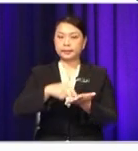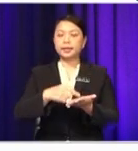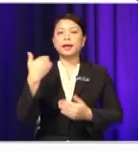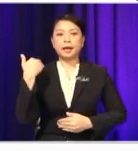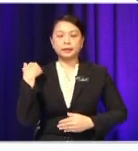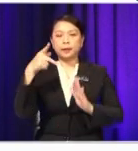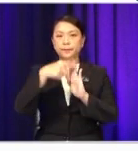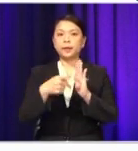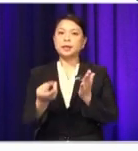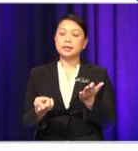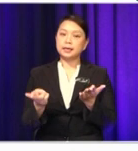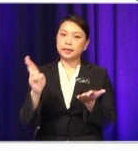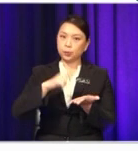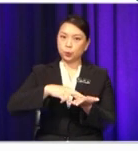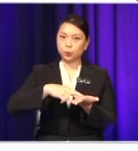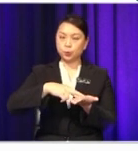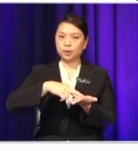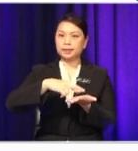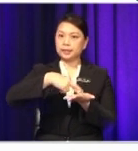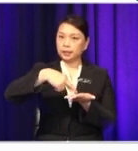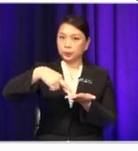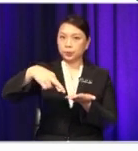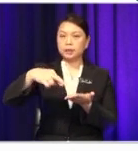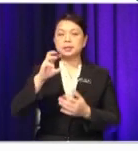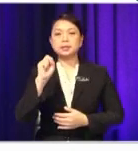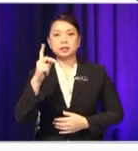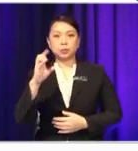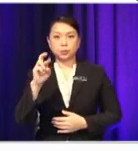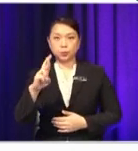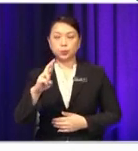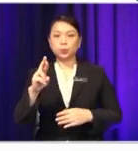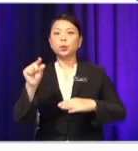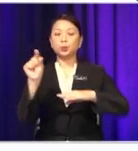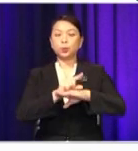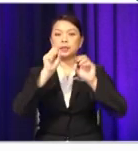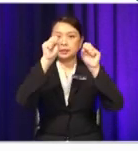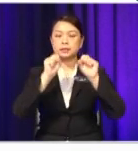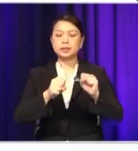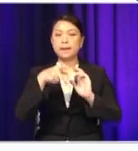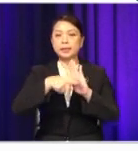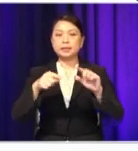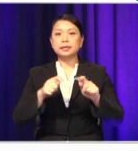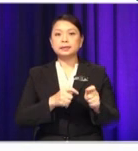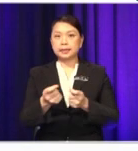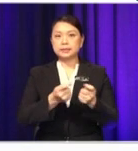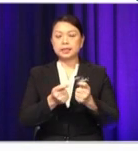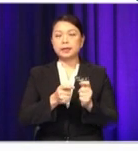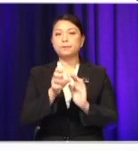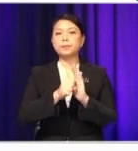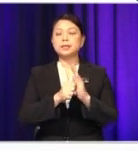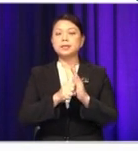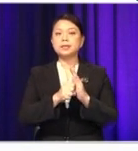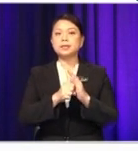perekodan dan skor dengan menggunakan sistem pengurusan pentaksiran bersepadu yang diuruskan oleh KPM,